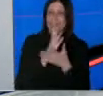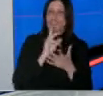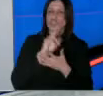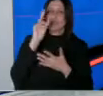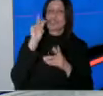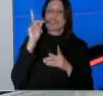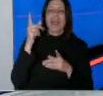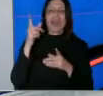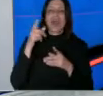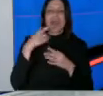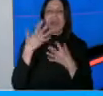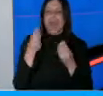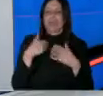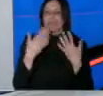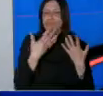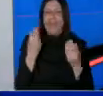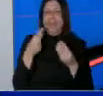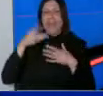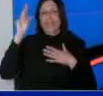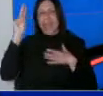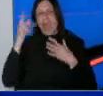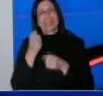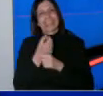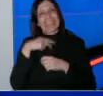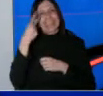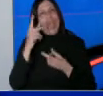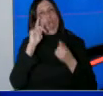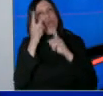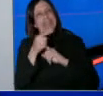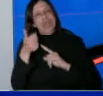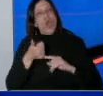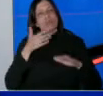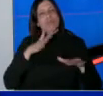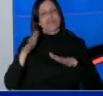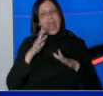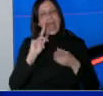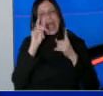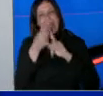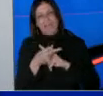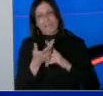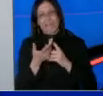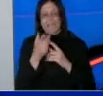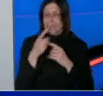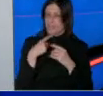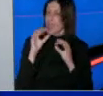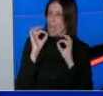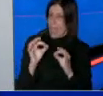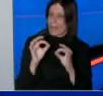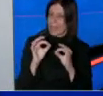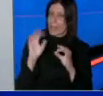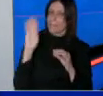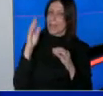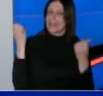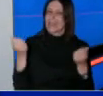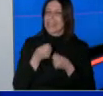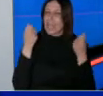פיזר הבטחות מפה. תהיה רוטציה, אתה ראש ממשלה חלופי, הוא אח שלי, ייכנס. האמת היא שנתניהו בקמפיין,